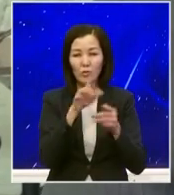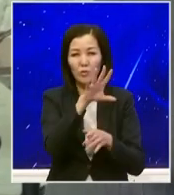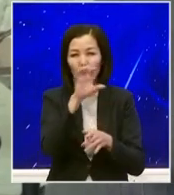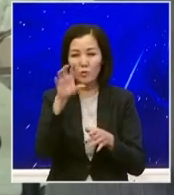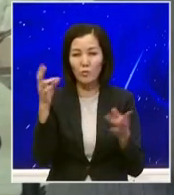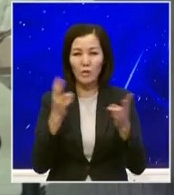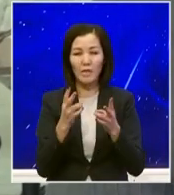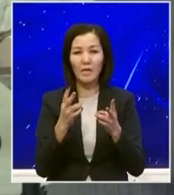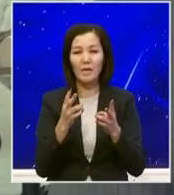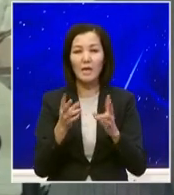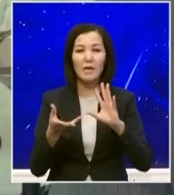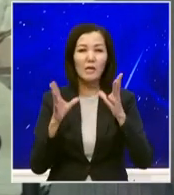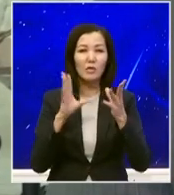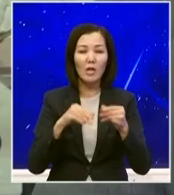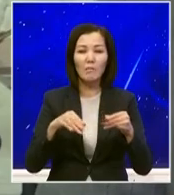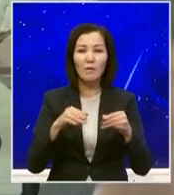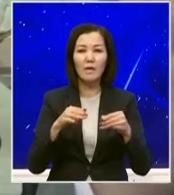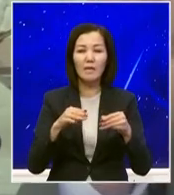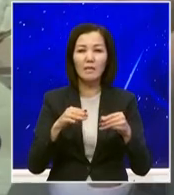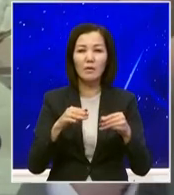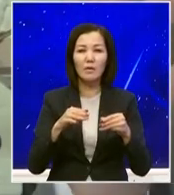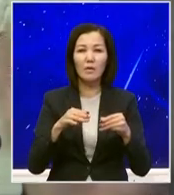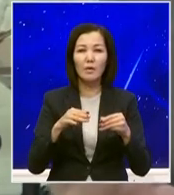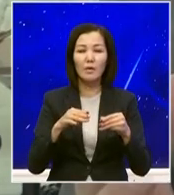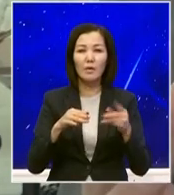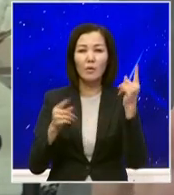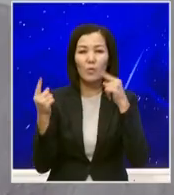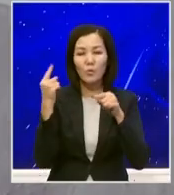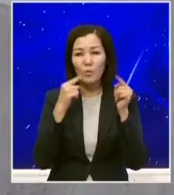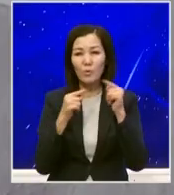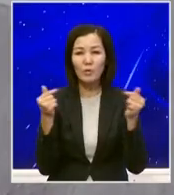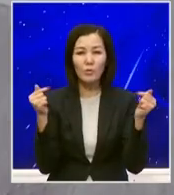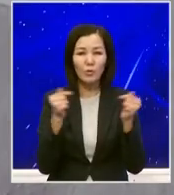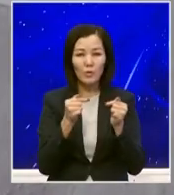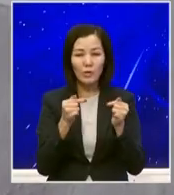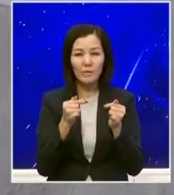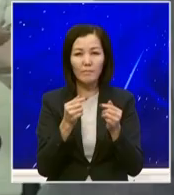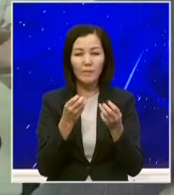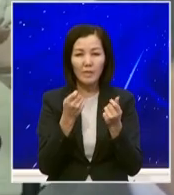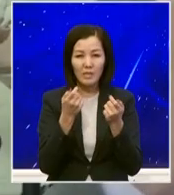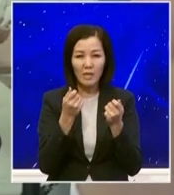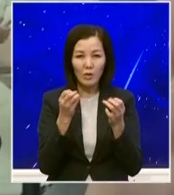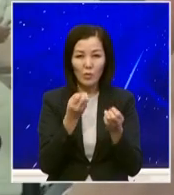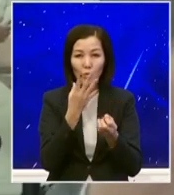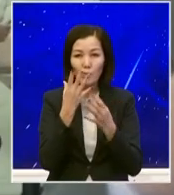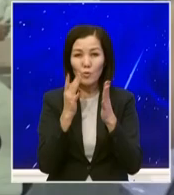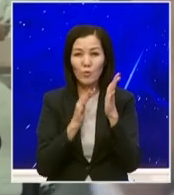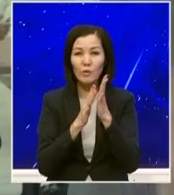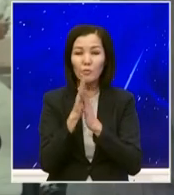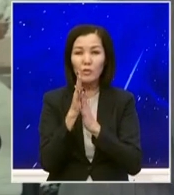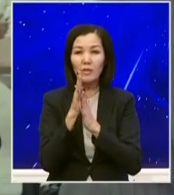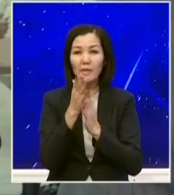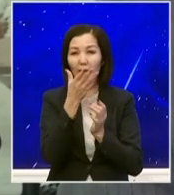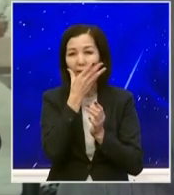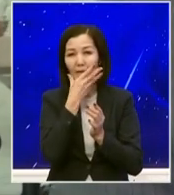ба? Бұл жалпы көркем өнерде мынау үйлесім деген бар. Кішкентай бір гүл өсіп тұрса да, соны